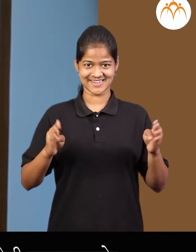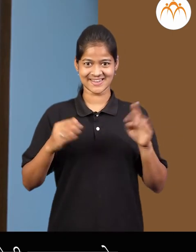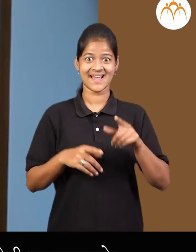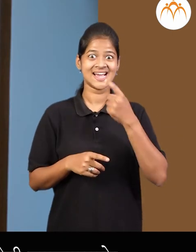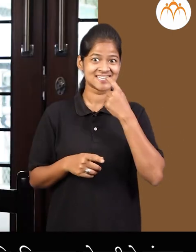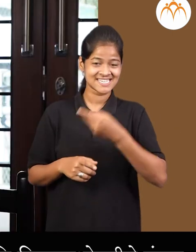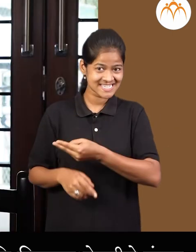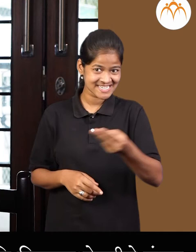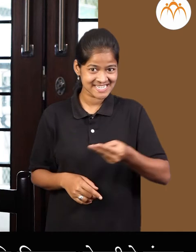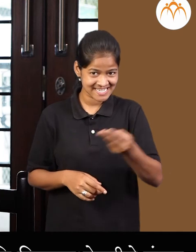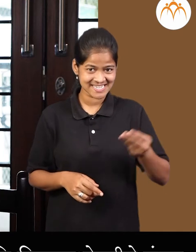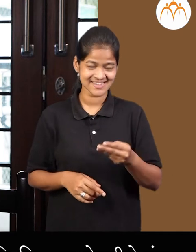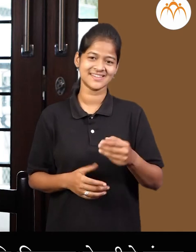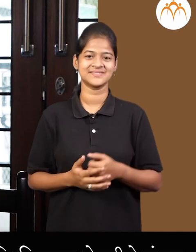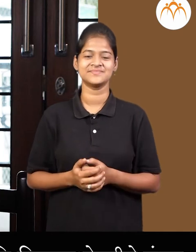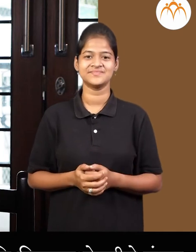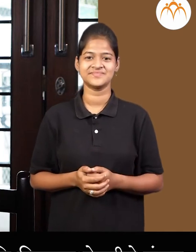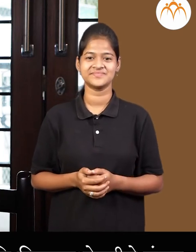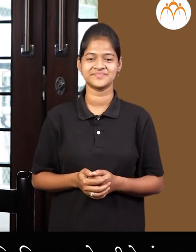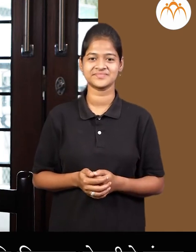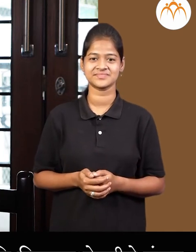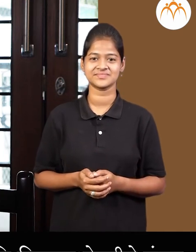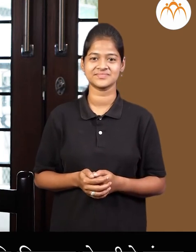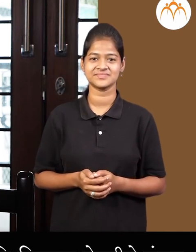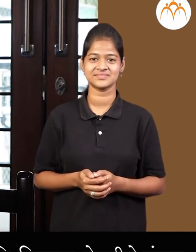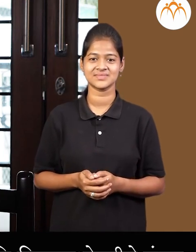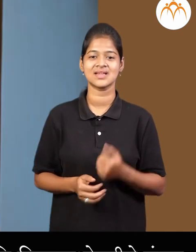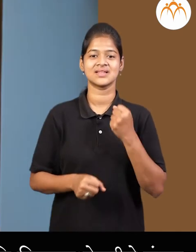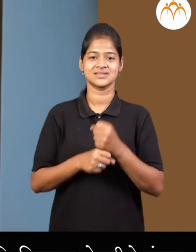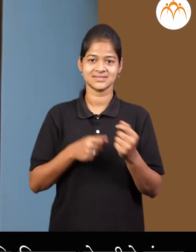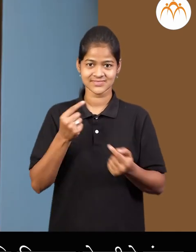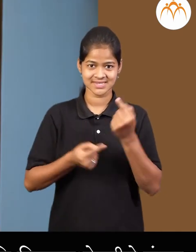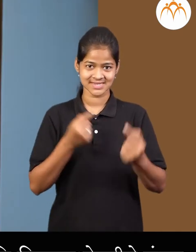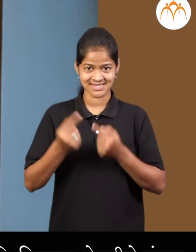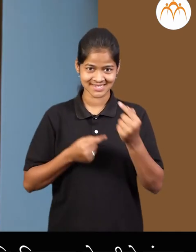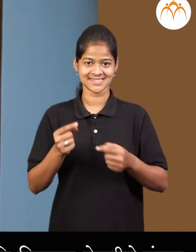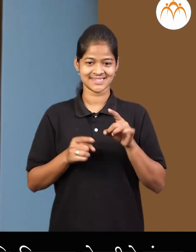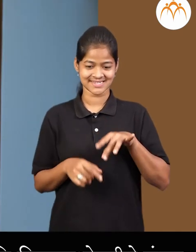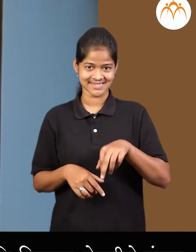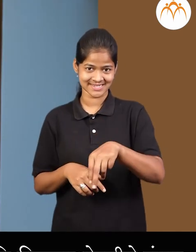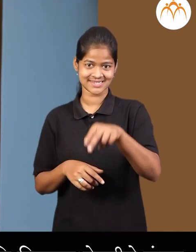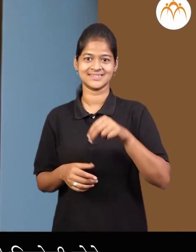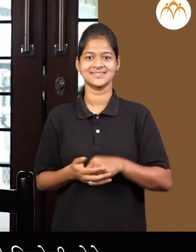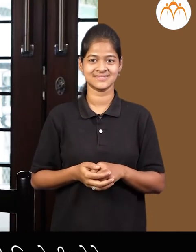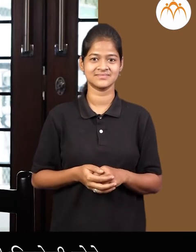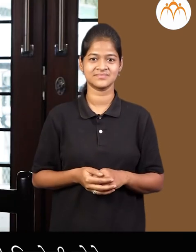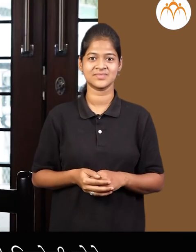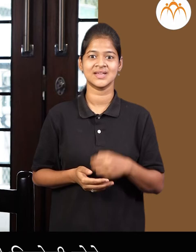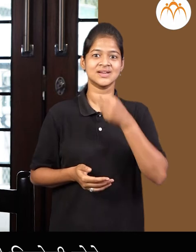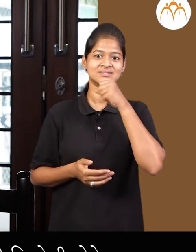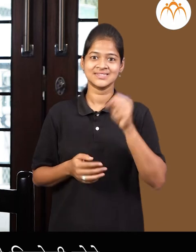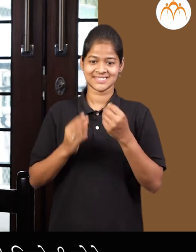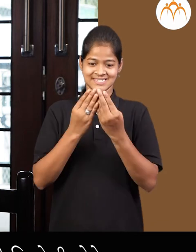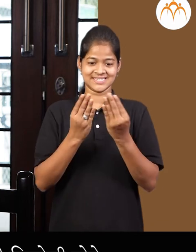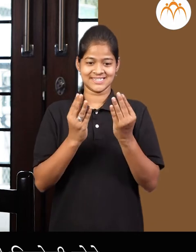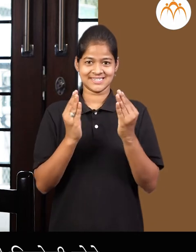होती त्याच्यासमोर. दादा, आपण बागेतला चालण्याचा रस्ता आणि किल्ल्याभोवतीचं कुंपण असं चौकोनी